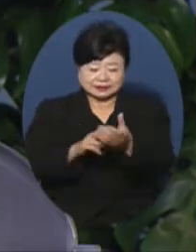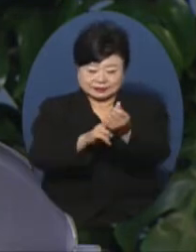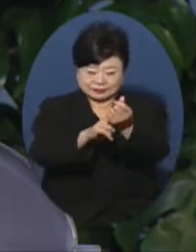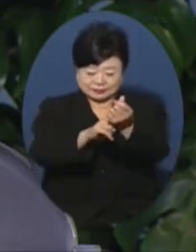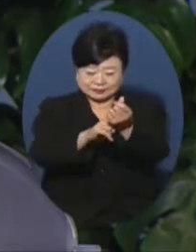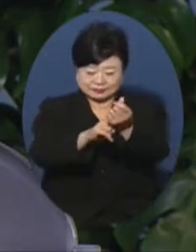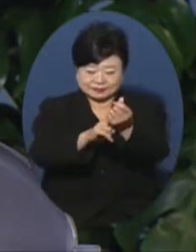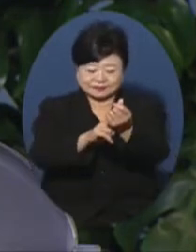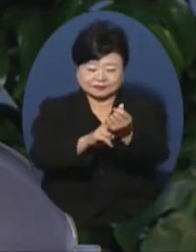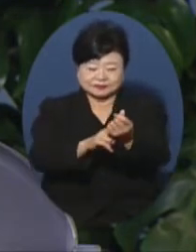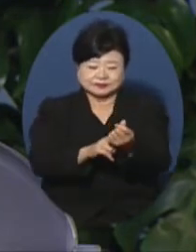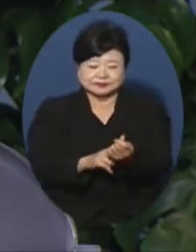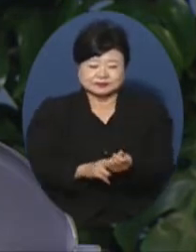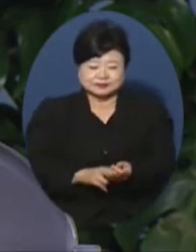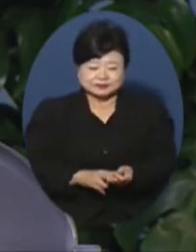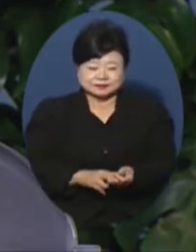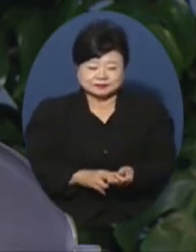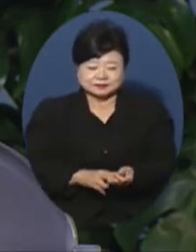기적을